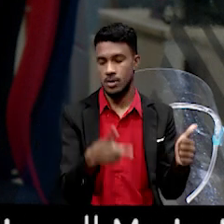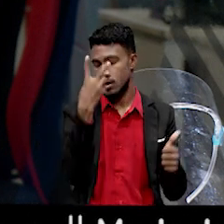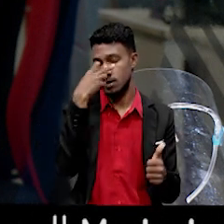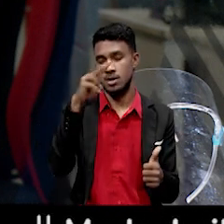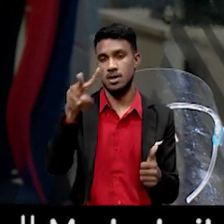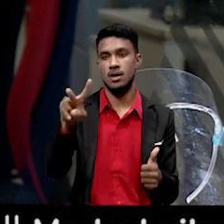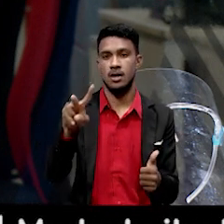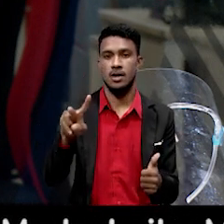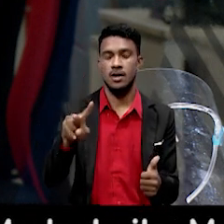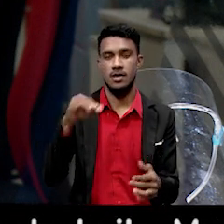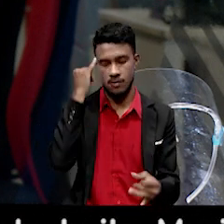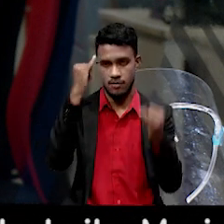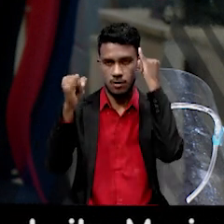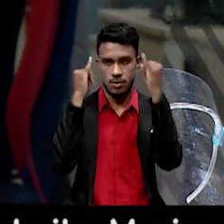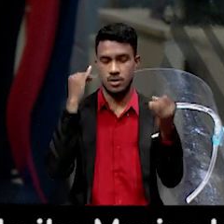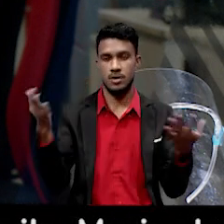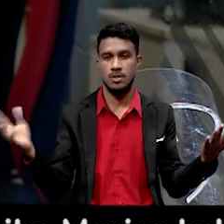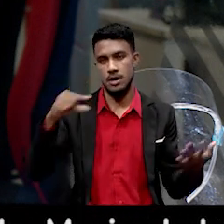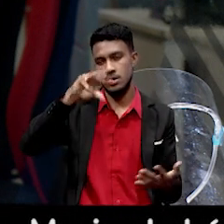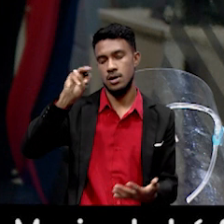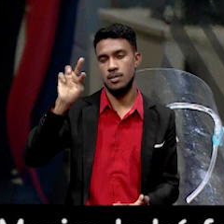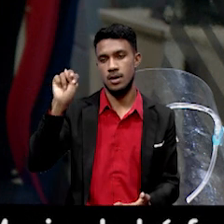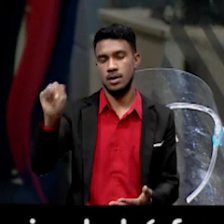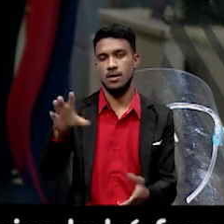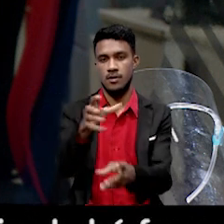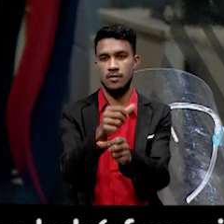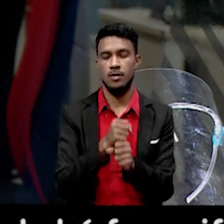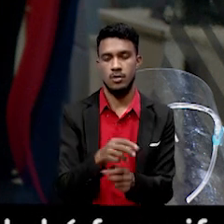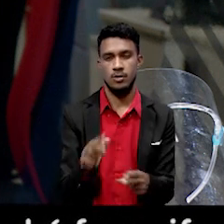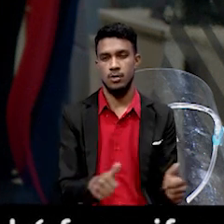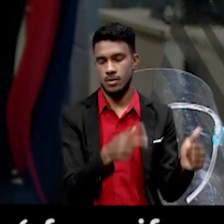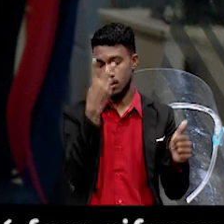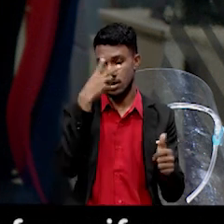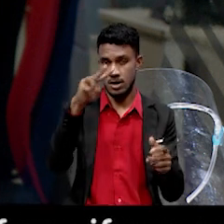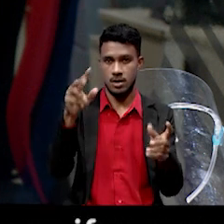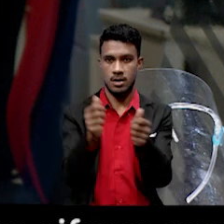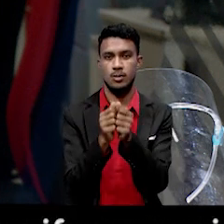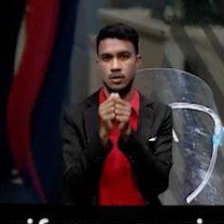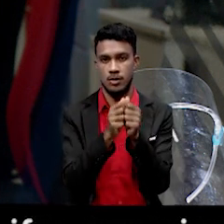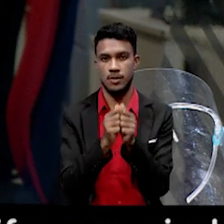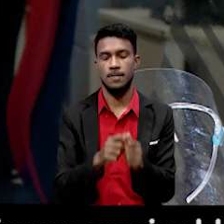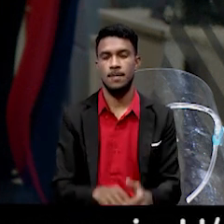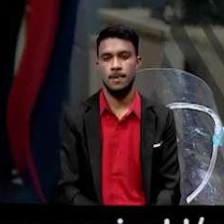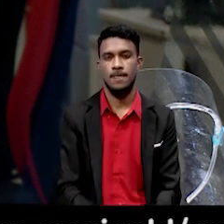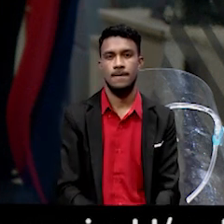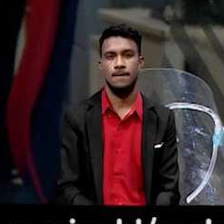akompanya pakota informasaun ne be ekipa GMN rekolya ona tuir mai ita akompanya motok.